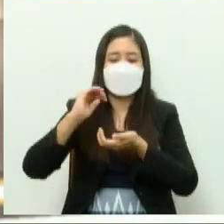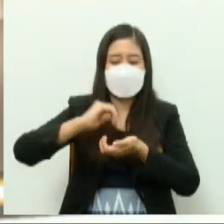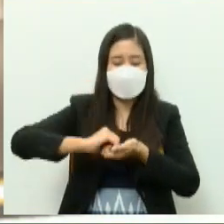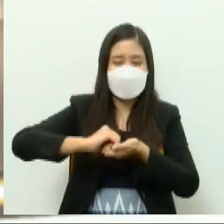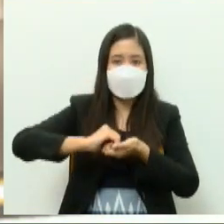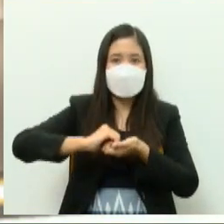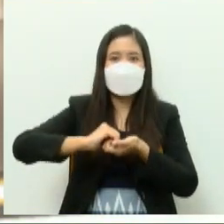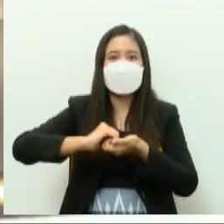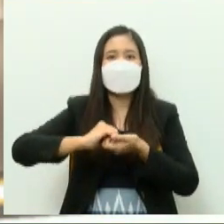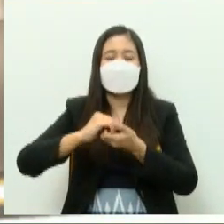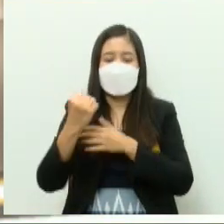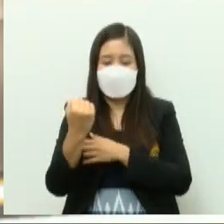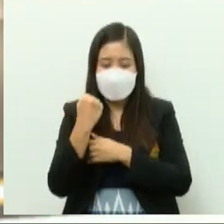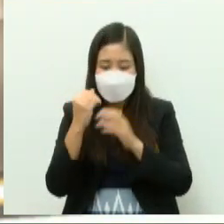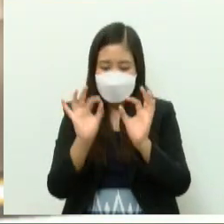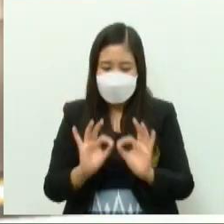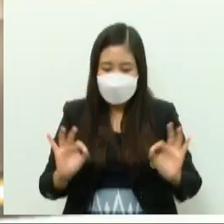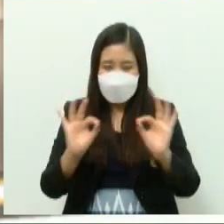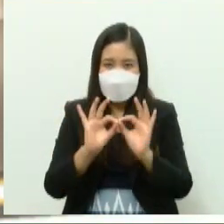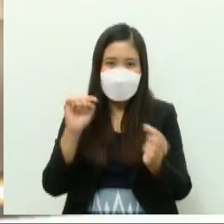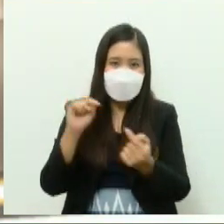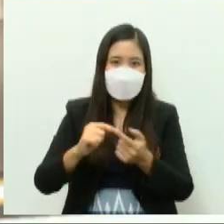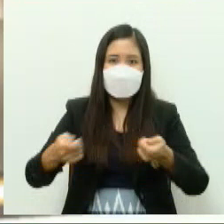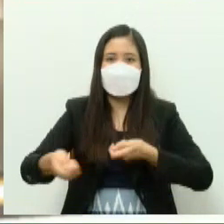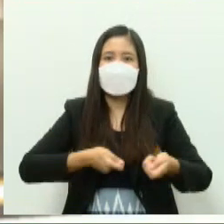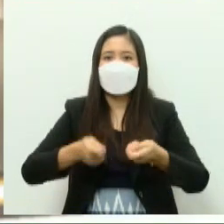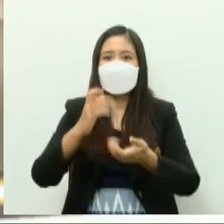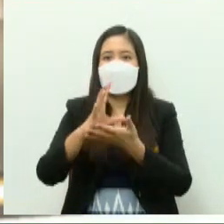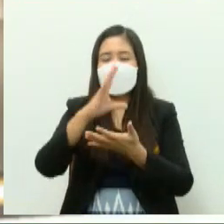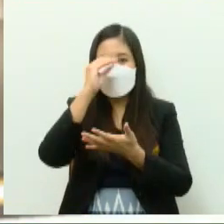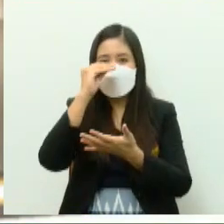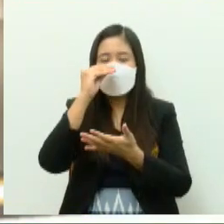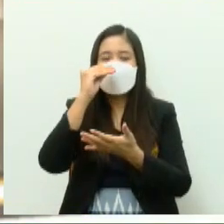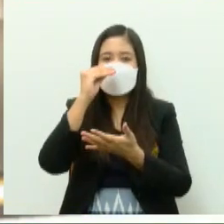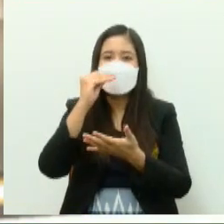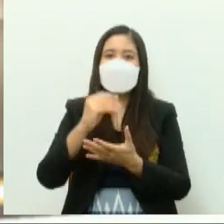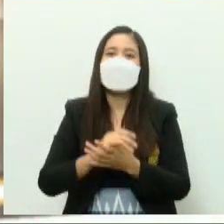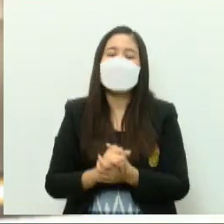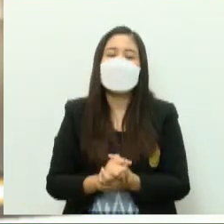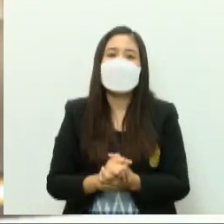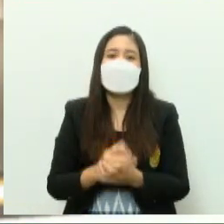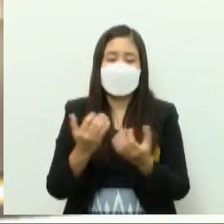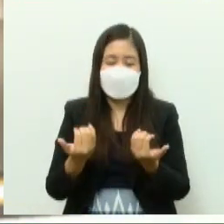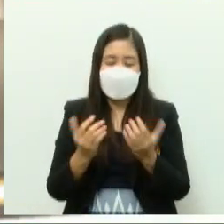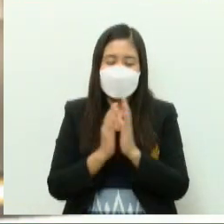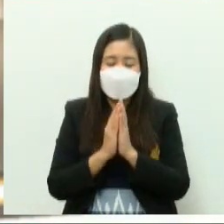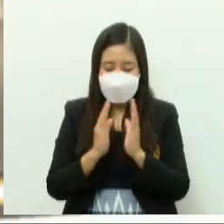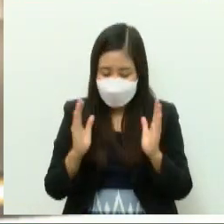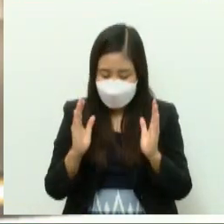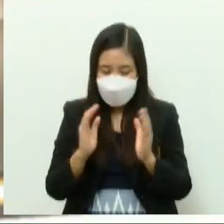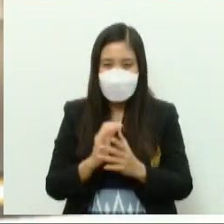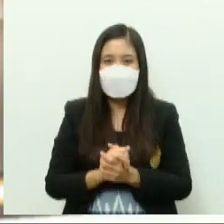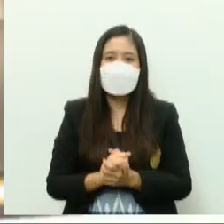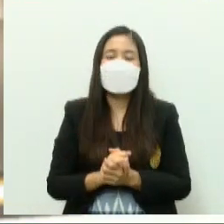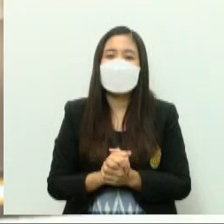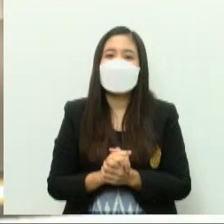นะครับแล้วก็เป็นกำลังใจซึ่งกันและกันนะครับภายใต้ความยุ่งยากลำบากนะครับอันนี้ก็ต้องขอบคุณอีกครั้งนึงครับ